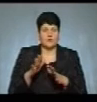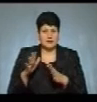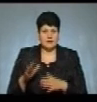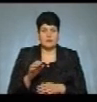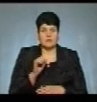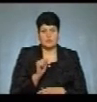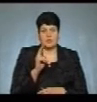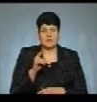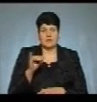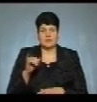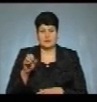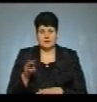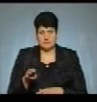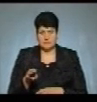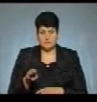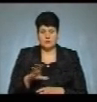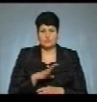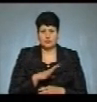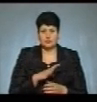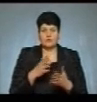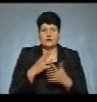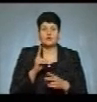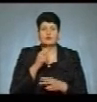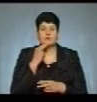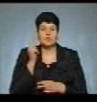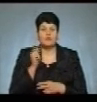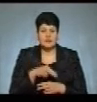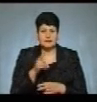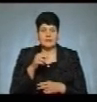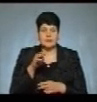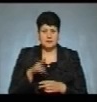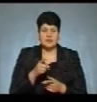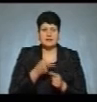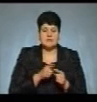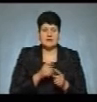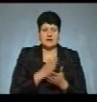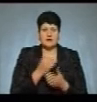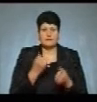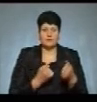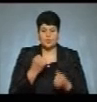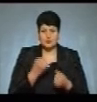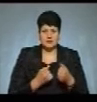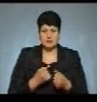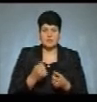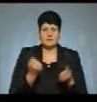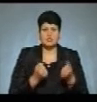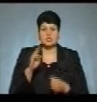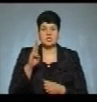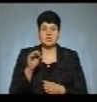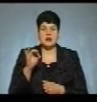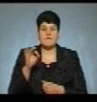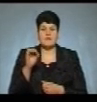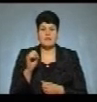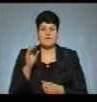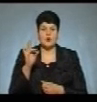Анатолій Кіт. Попередньо було встановлено винуватця ДТП, яким є водій транспортного засобу «Шевроле Авео»